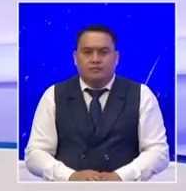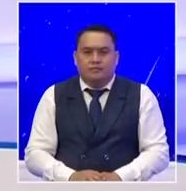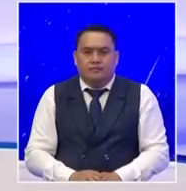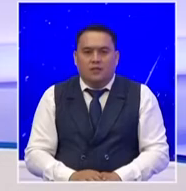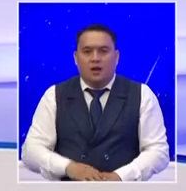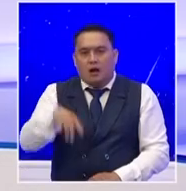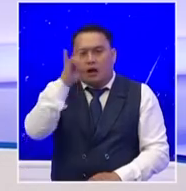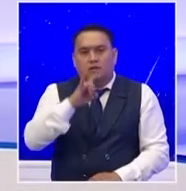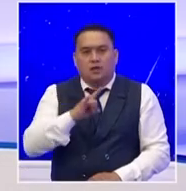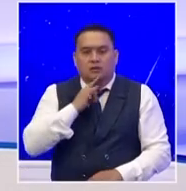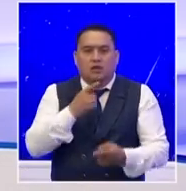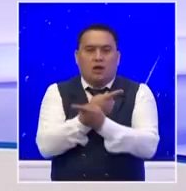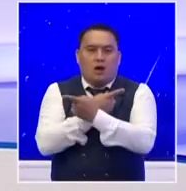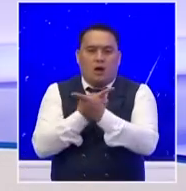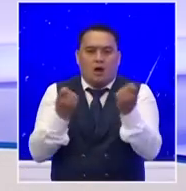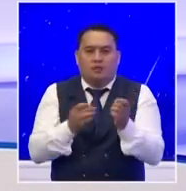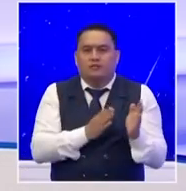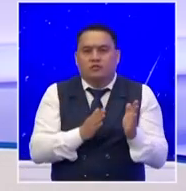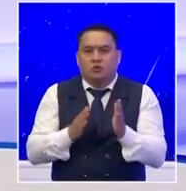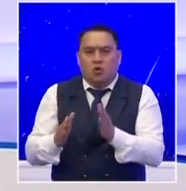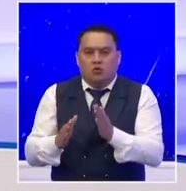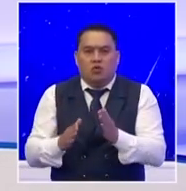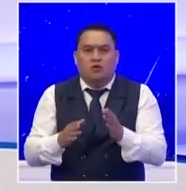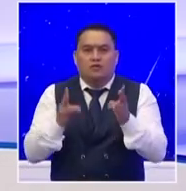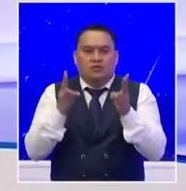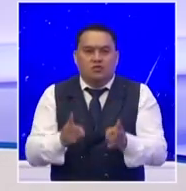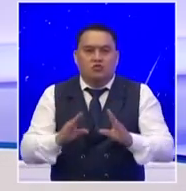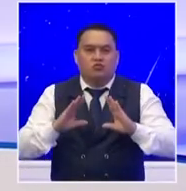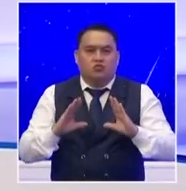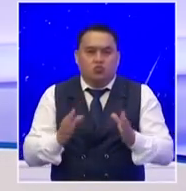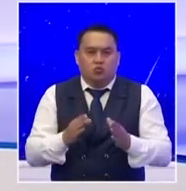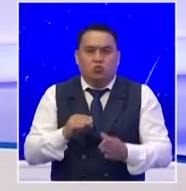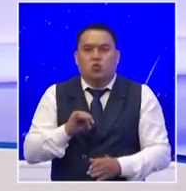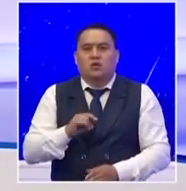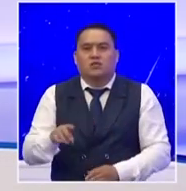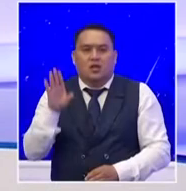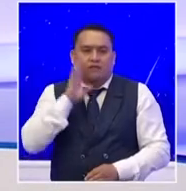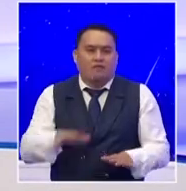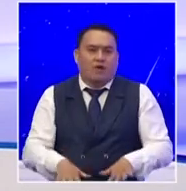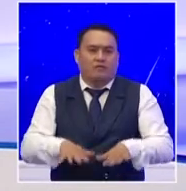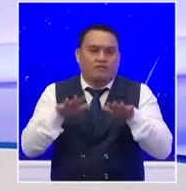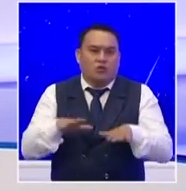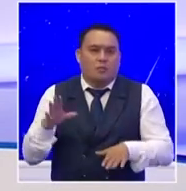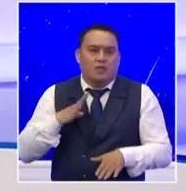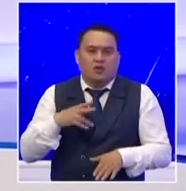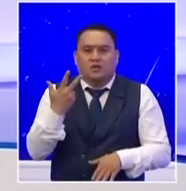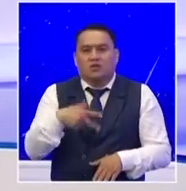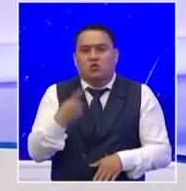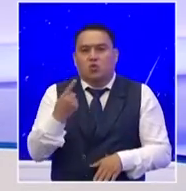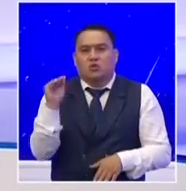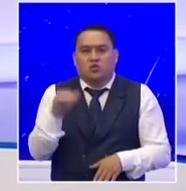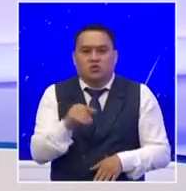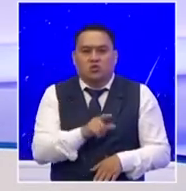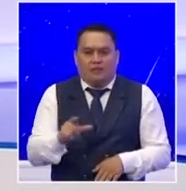Власти Казахстана объявили о стабилизации ситуации в зоне бедствия на юге страны, где из-за наводнения были эвакуированы более 31